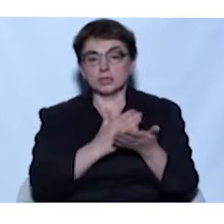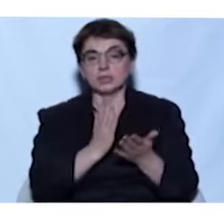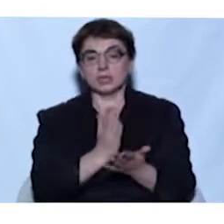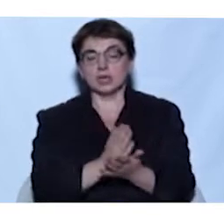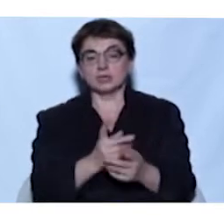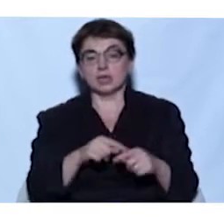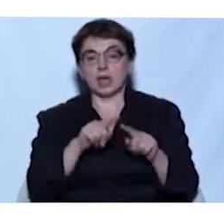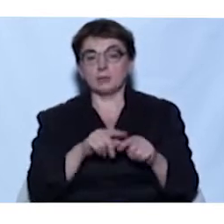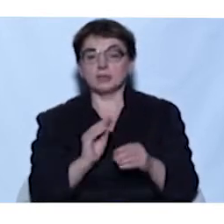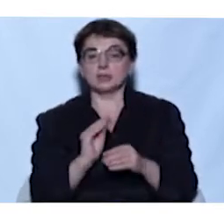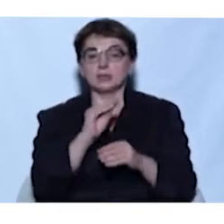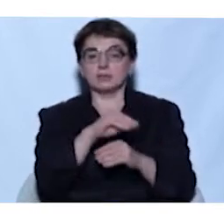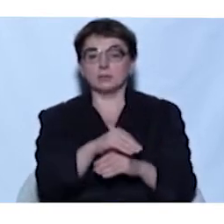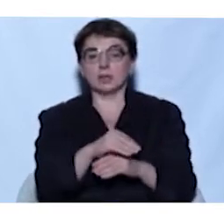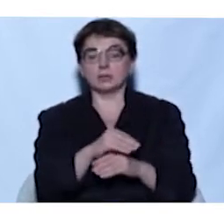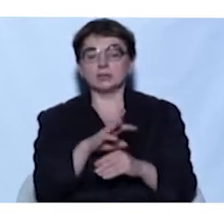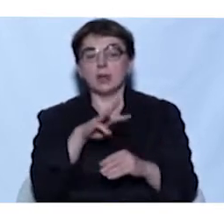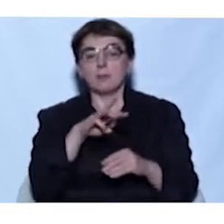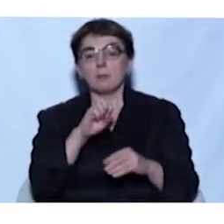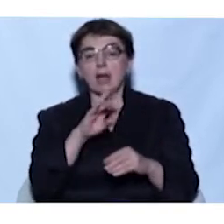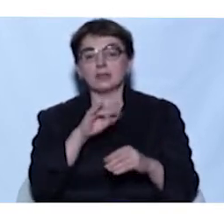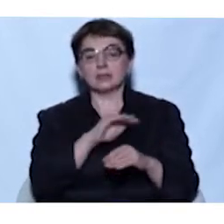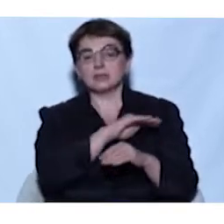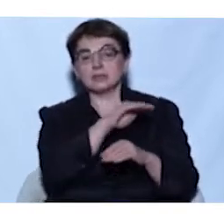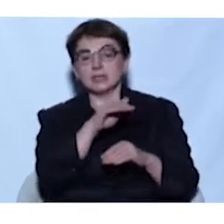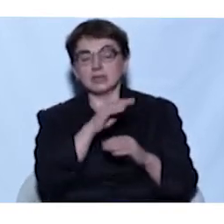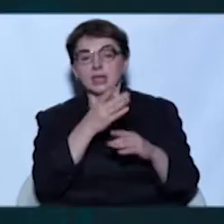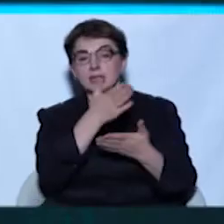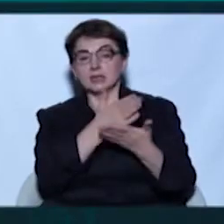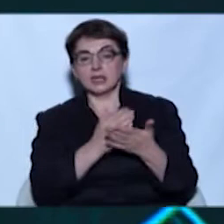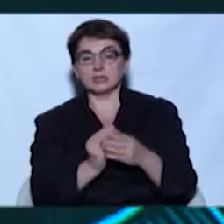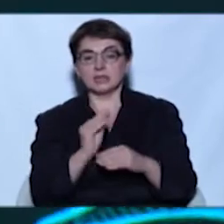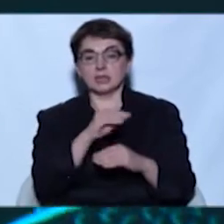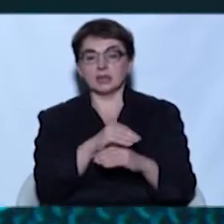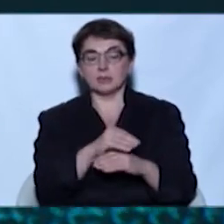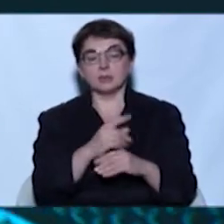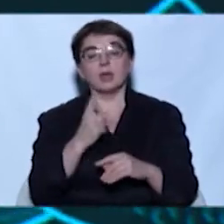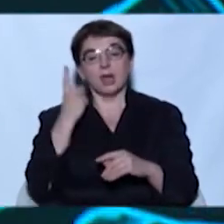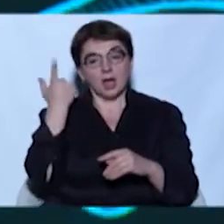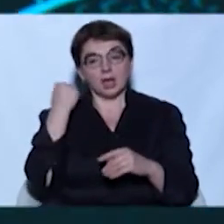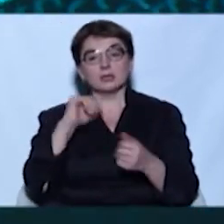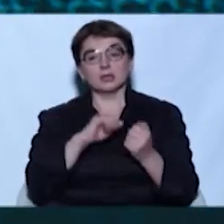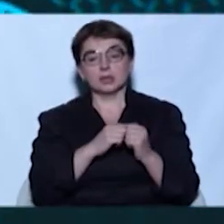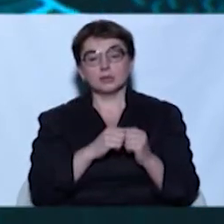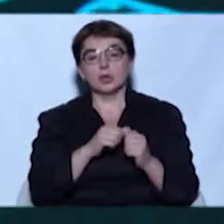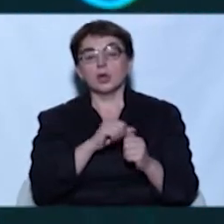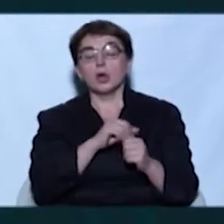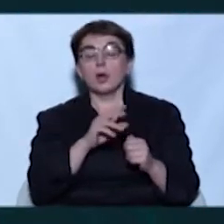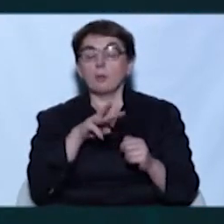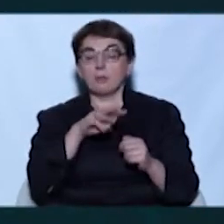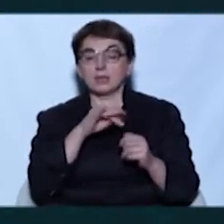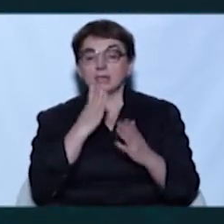და ამას ემატება კიდე მანტიის ზედა ნაწილი. გახსოვთ ალბათ, რომ მანტია